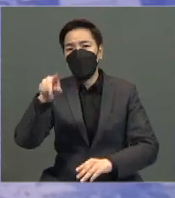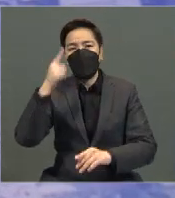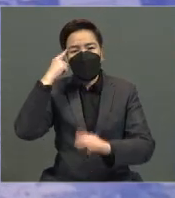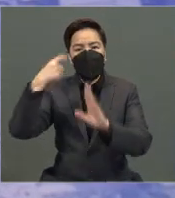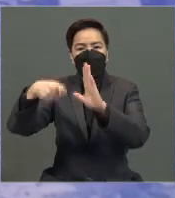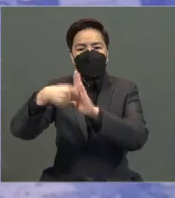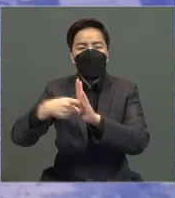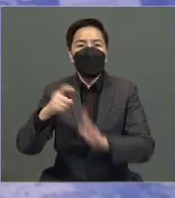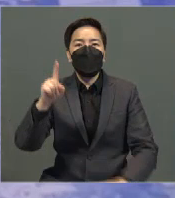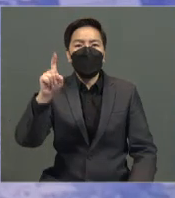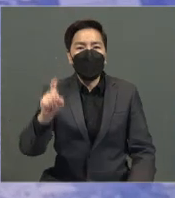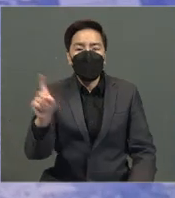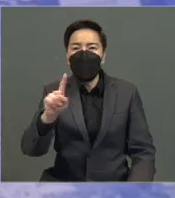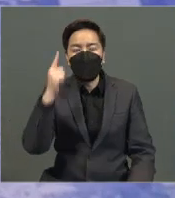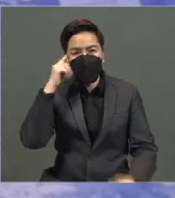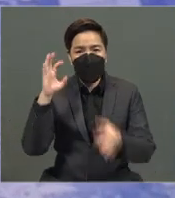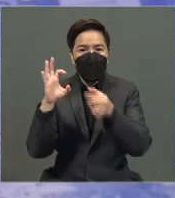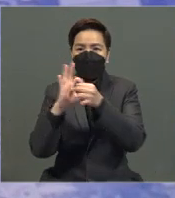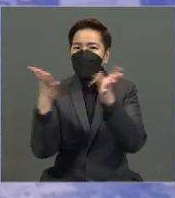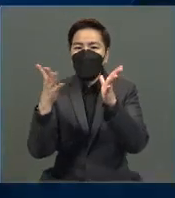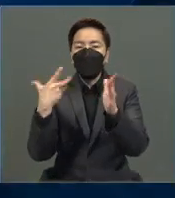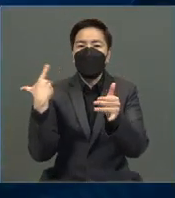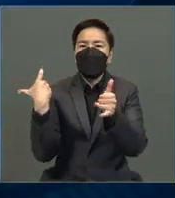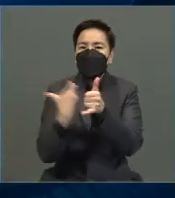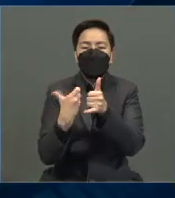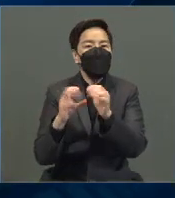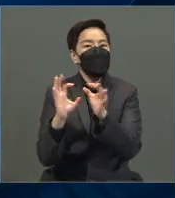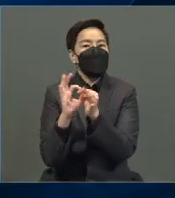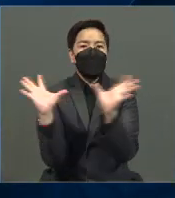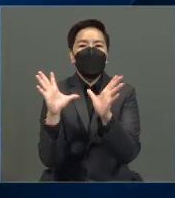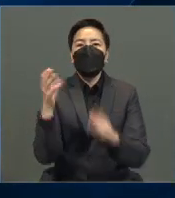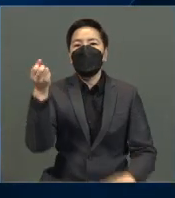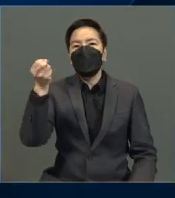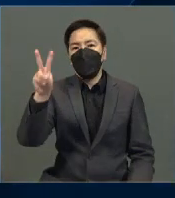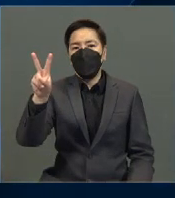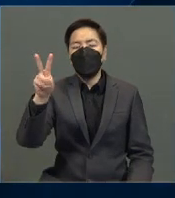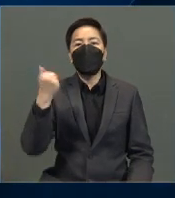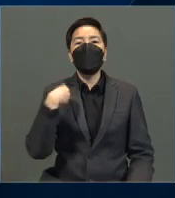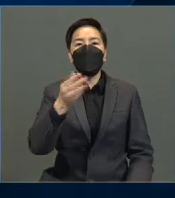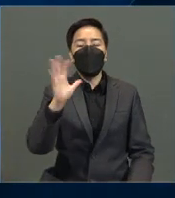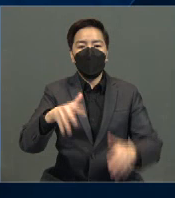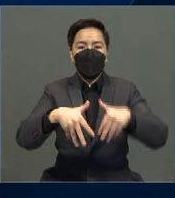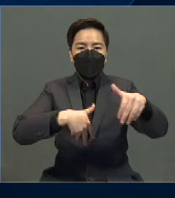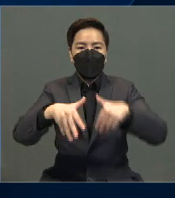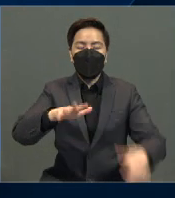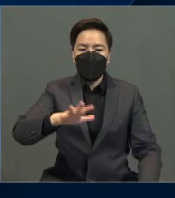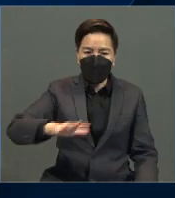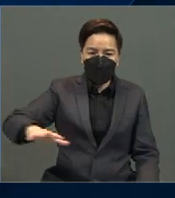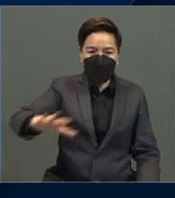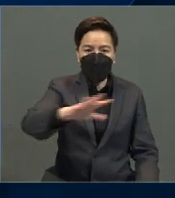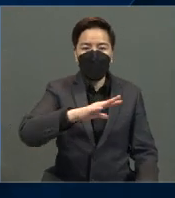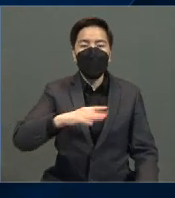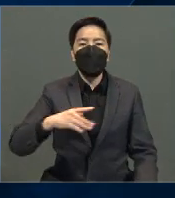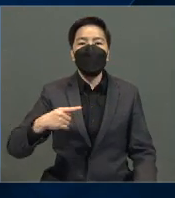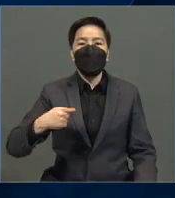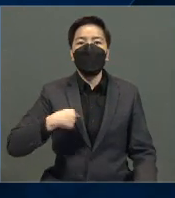าเหตุของการเสียชีวิตที่ไม่ได้เกี่ยวข้องกับเรื่องของวัคซีนนะครับก็ขอให้พี่น้องประชาชนนะครับได้มั่นใจในความปลอดภัย